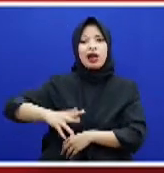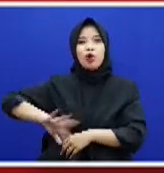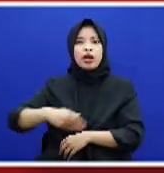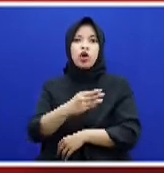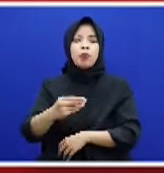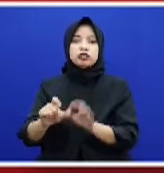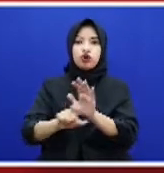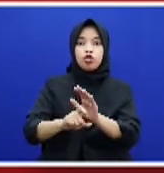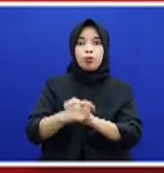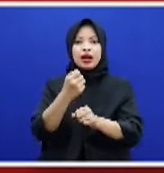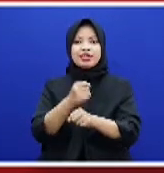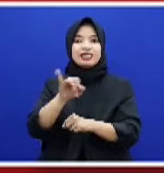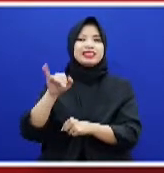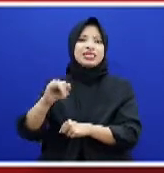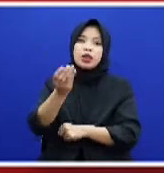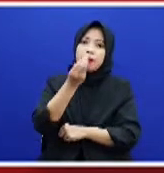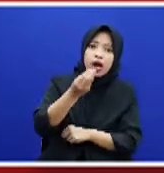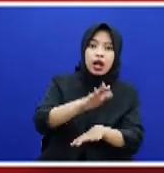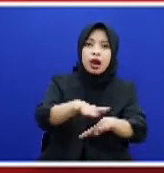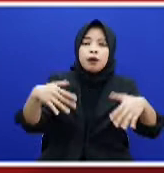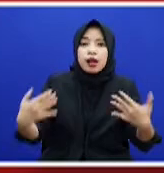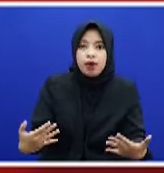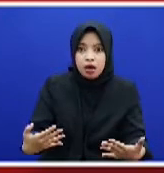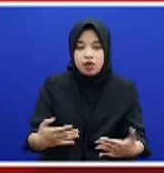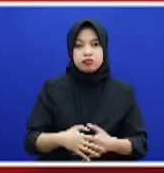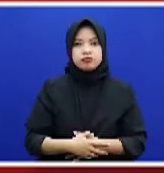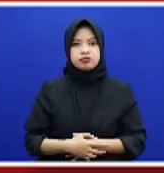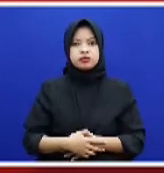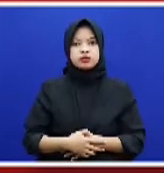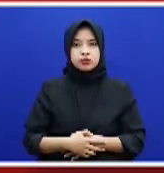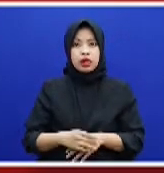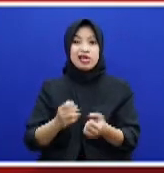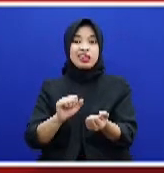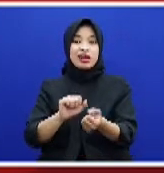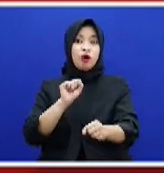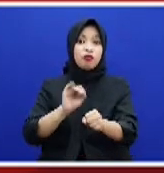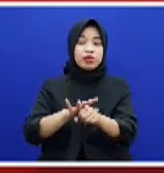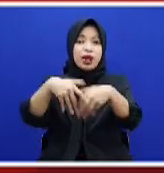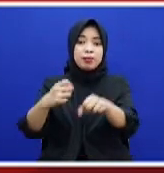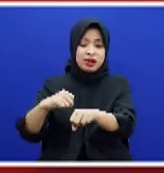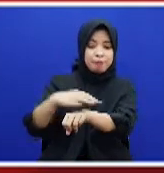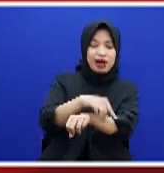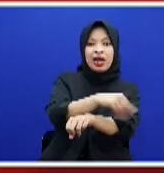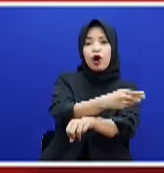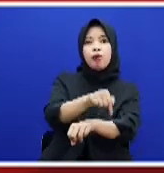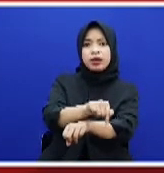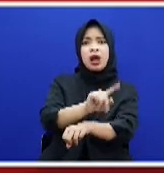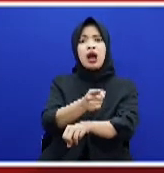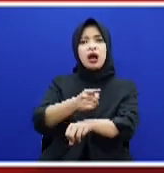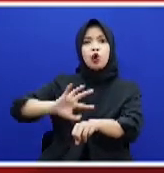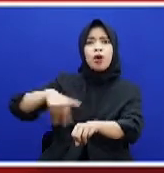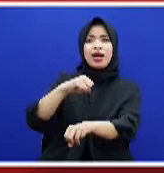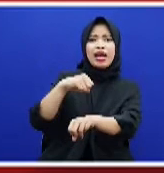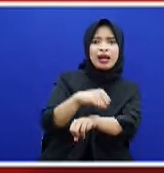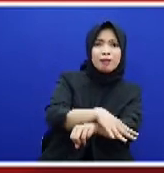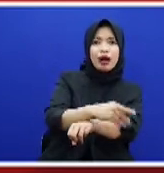asupan gizi pada anak. Karena kan dengan ekonomi keluarga yang menurun, keluarga juga akan mengurangi pengeluarannya juga kan